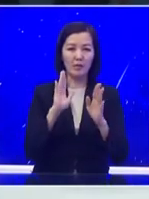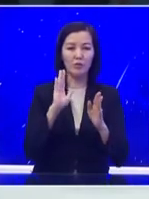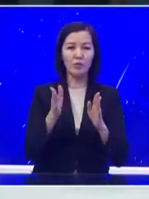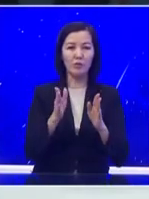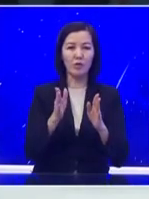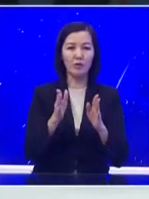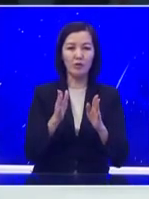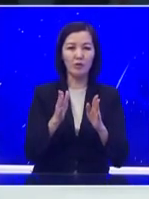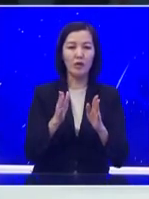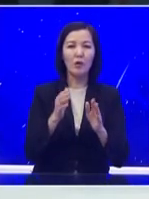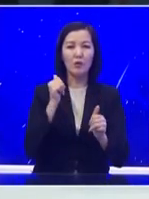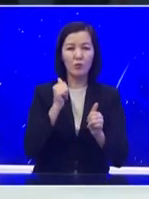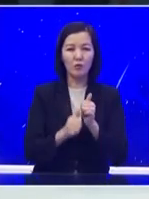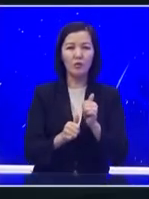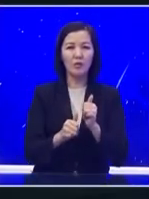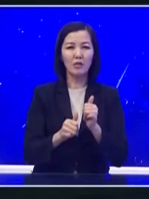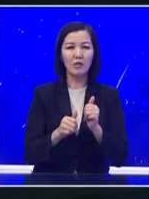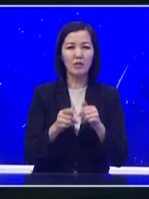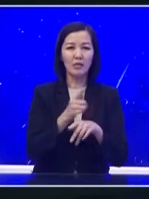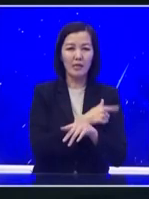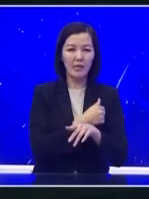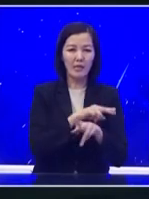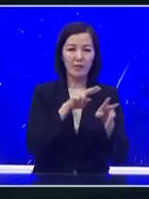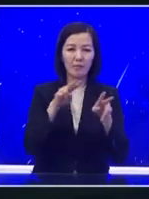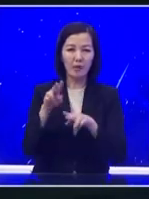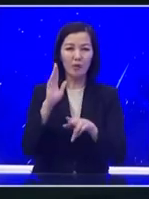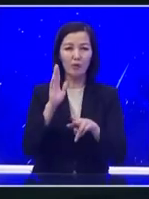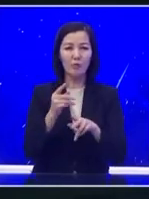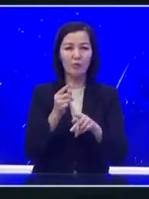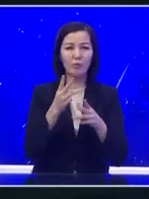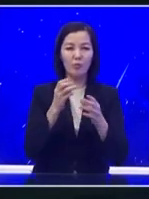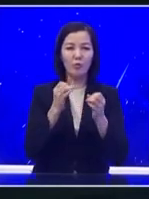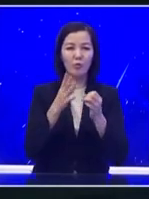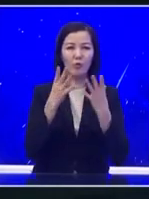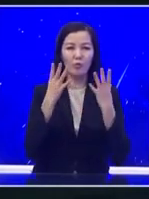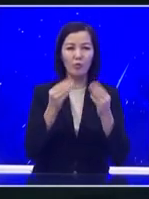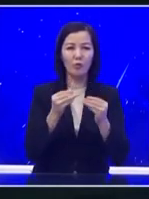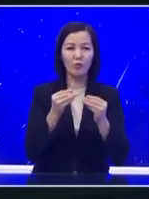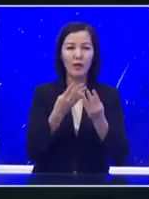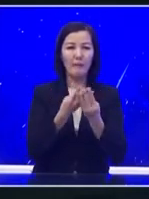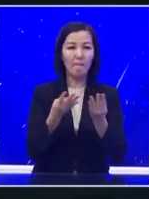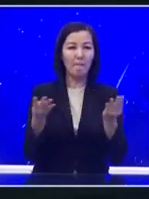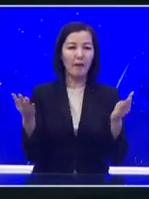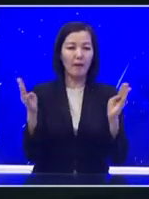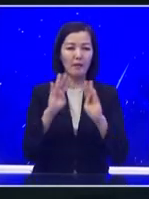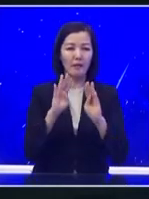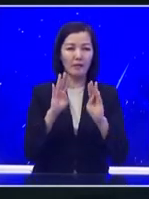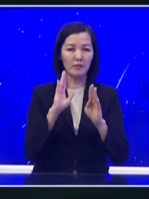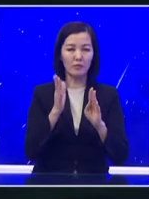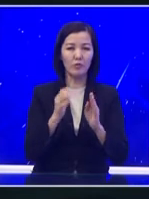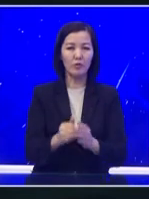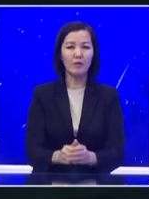карантинге оқшауланады. Күнделікті жергілікті дәрігерлердің бақылауында болып 14 күн сыртпен байланысын үзеді.